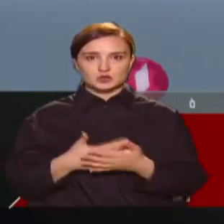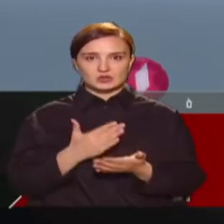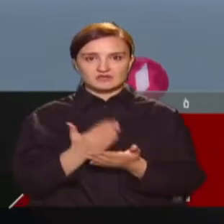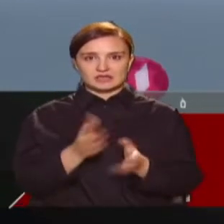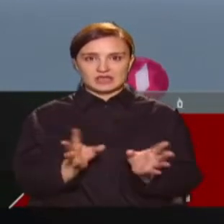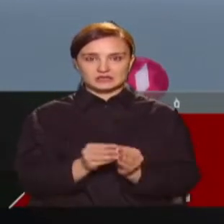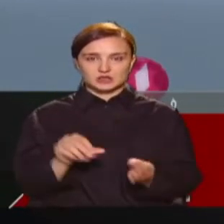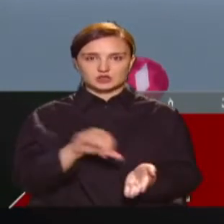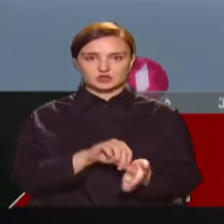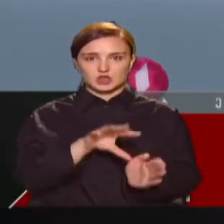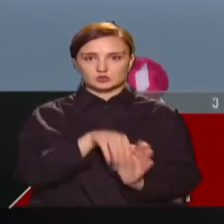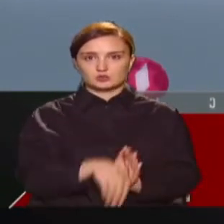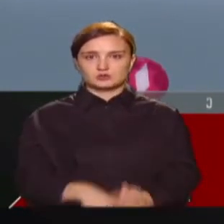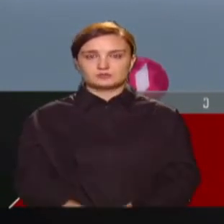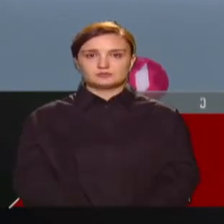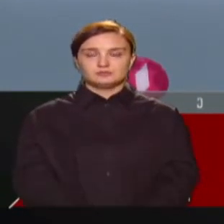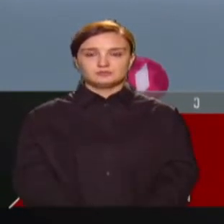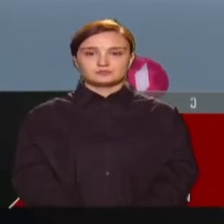ერთად ჩართული.